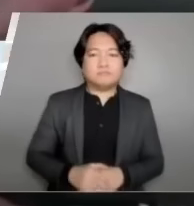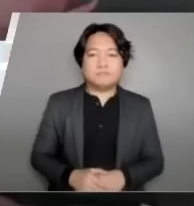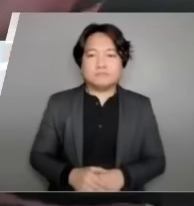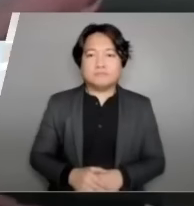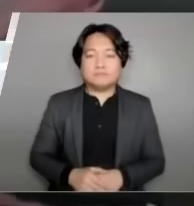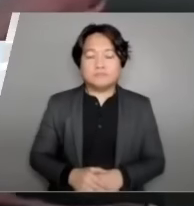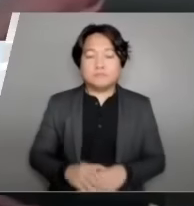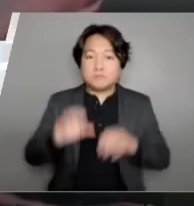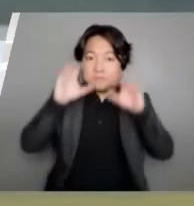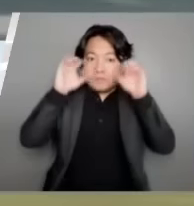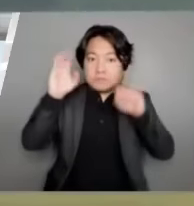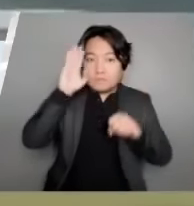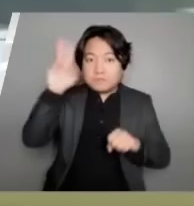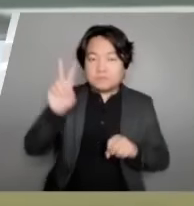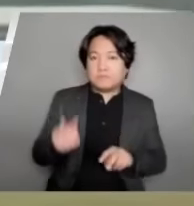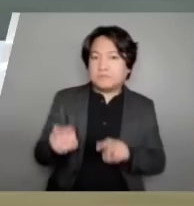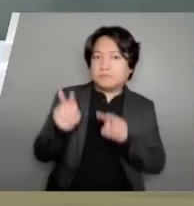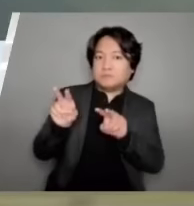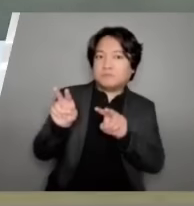Defense Secretary Gilbert Chidoro,